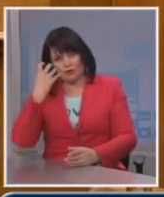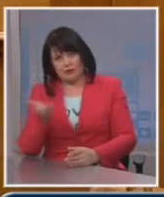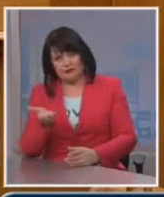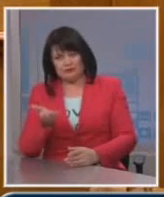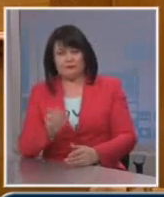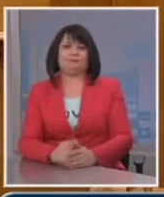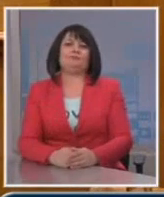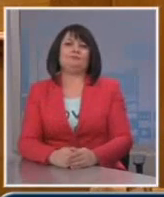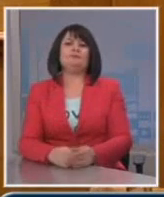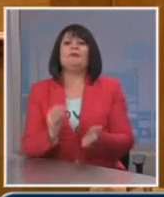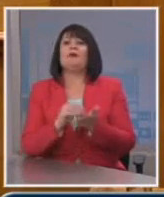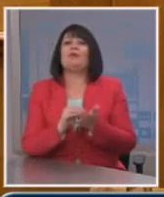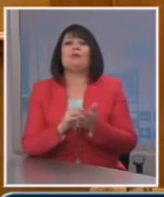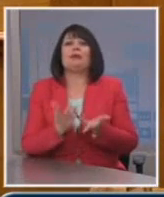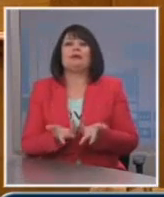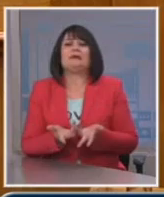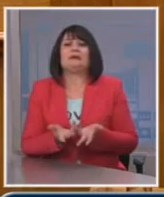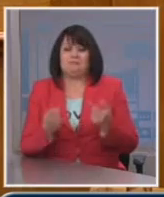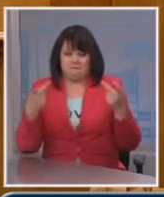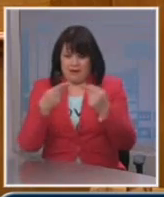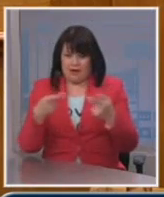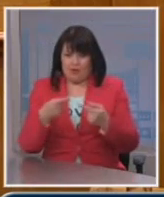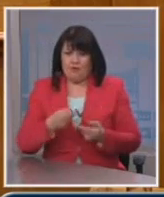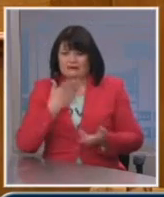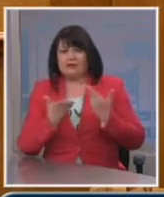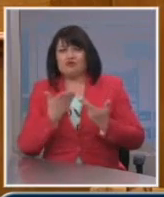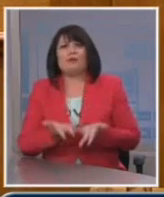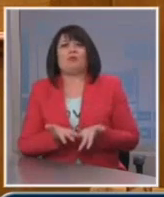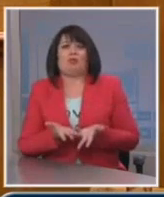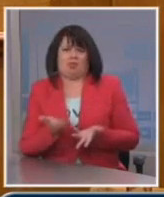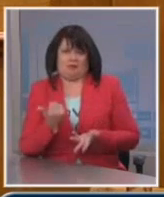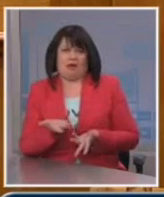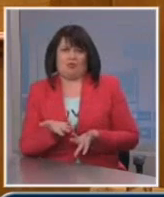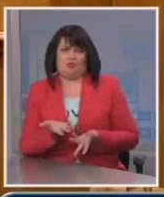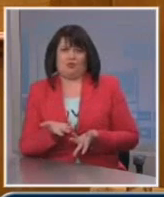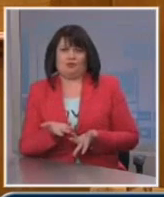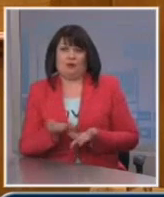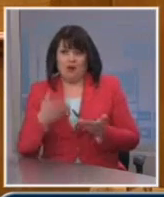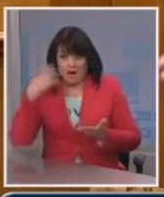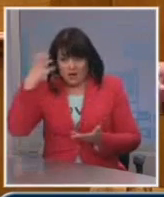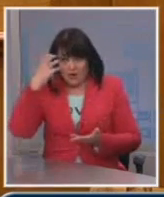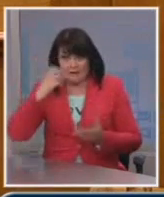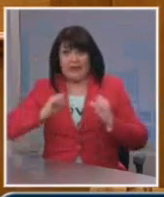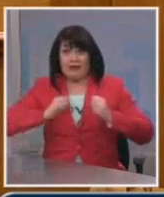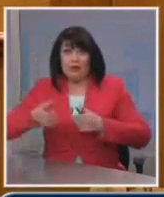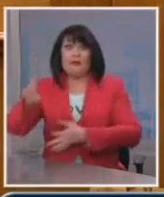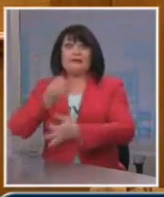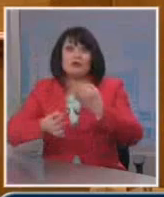Αυτή είναι. Τι άλλο? Υπάρχουν άλλες περικοπές δαπανών? Αυτό εννοείται, αλλά δεν τολμάτε να το